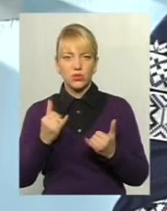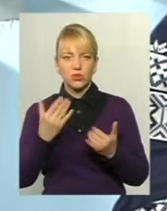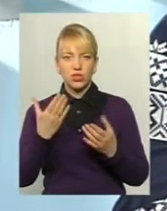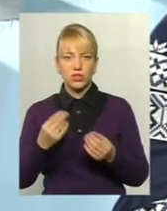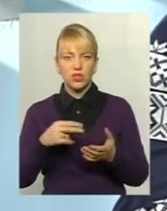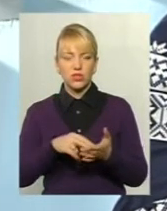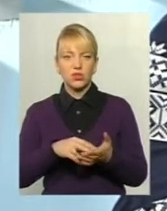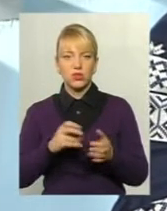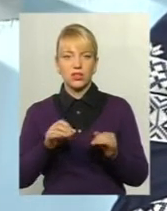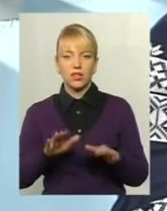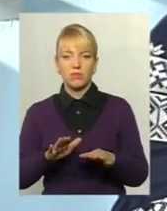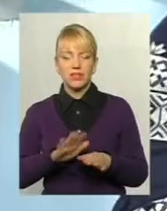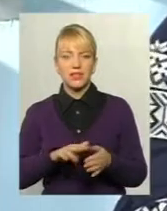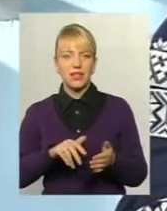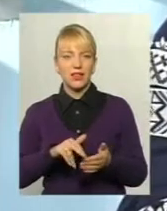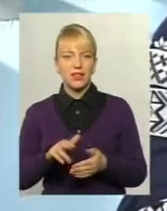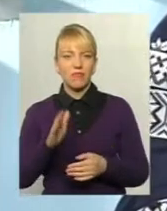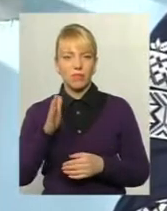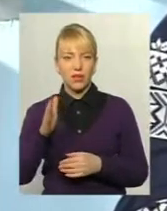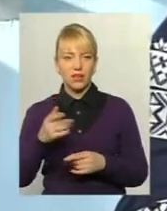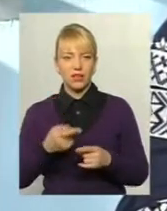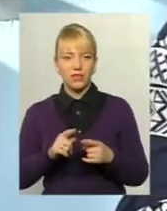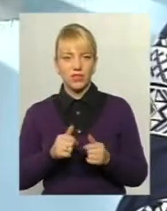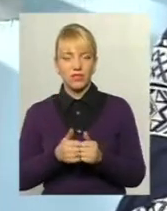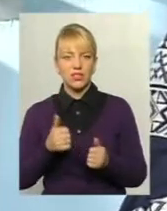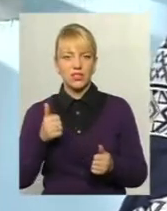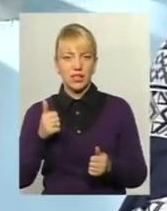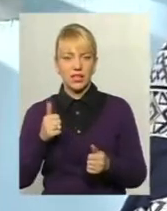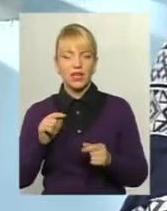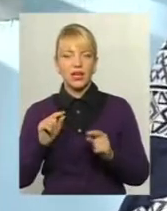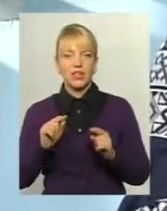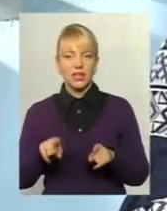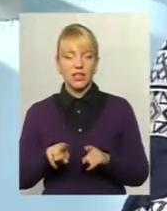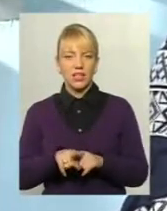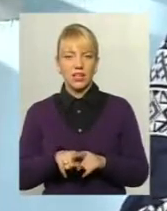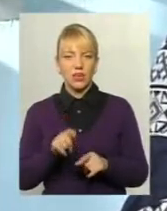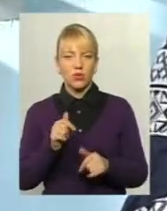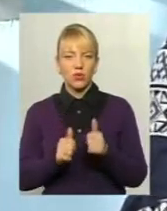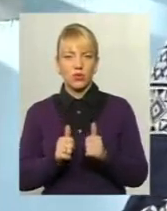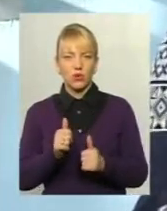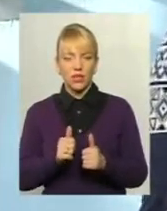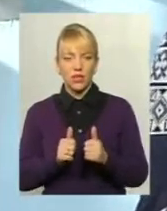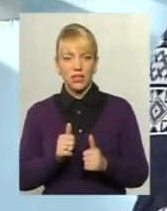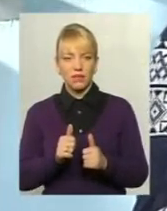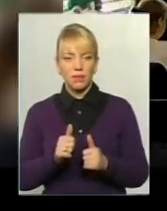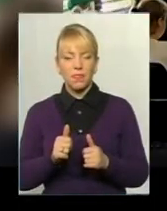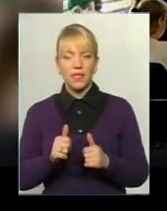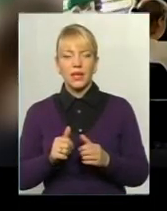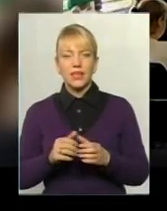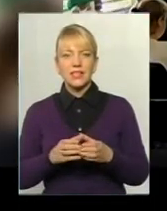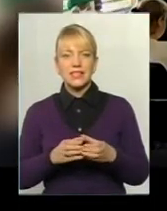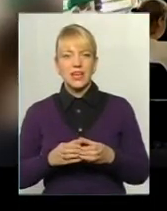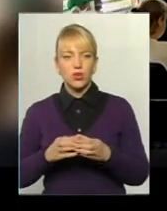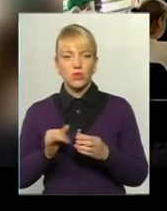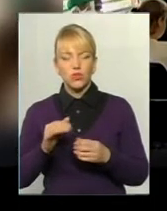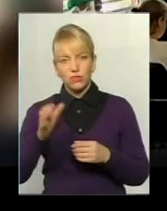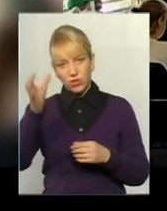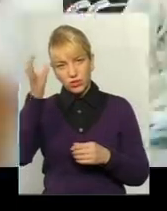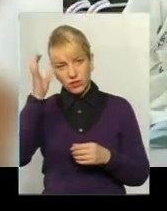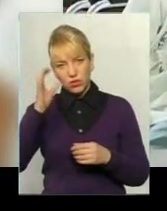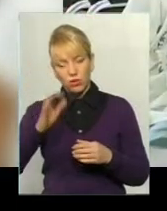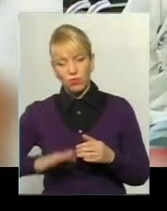місці, а не йде вперед, він колосально відстає. І ось така конкурентне середовище навіть і в освітньому